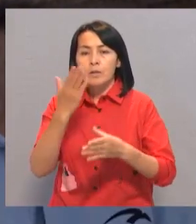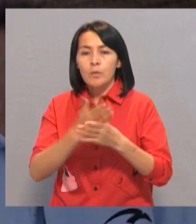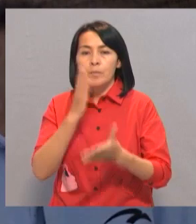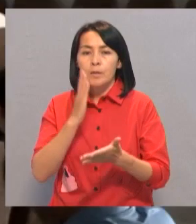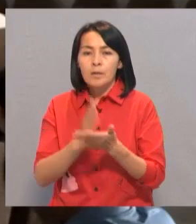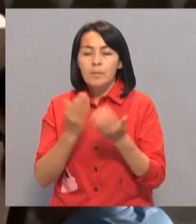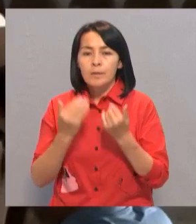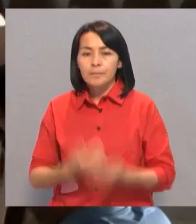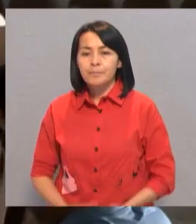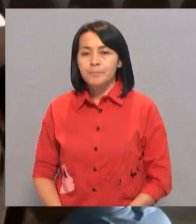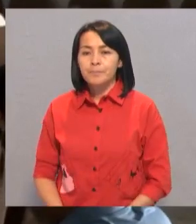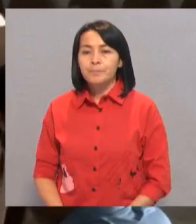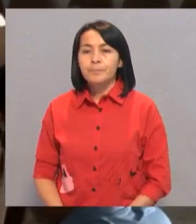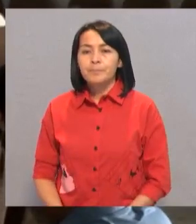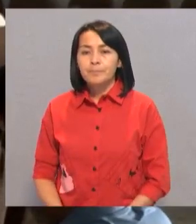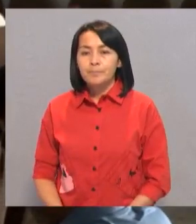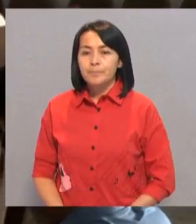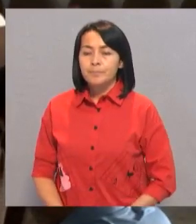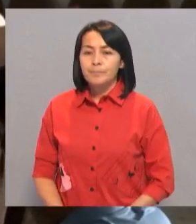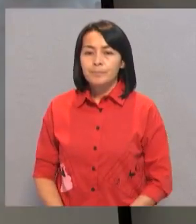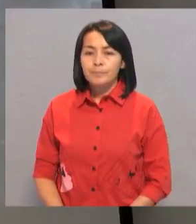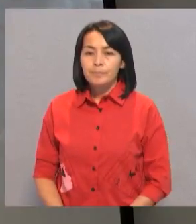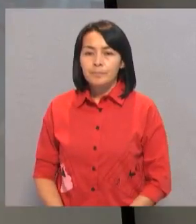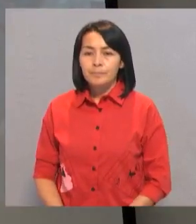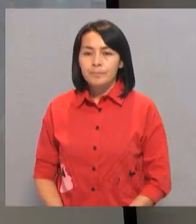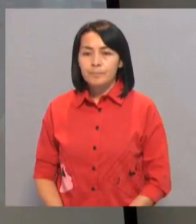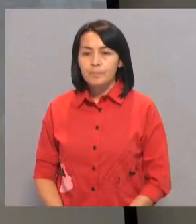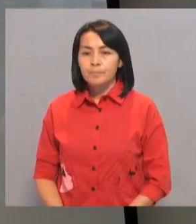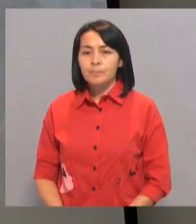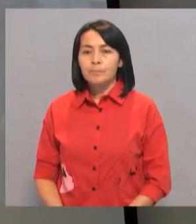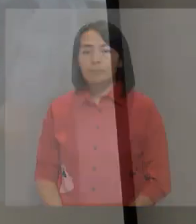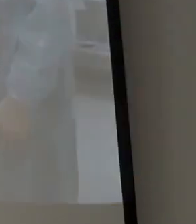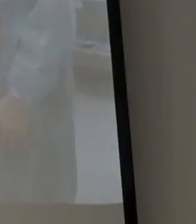қызмет көрсетіледі. Перизат Биназарқызы, Нұрғожа Мамилов, Алмас Данабекұлы, жаңалықтар.